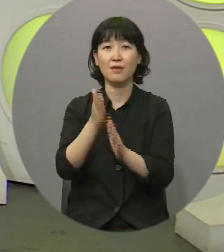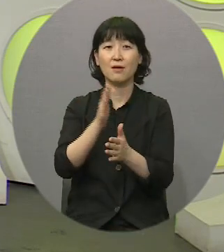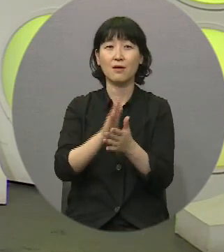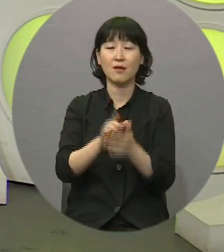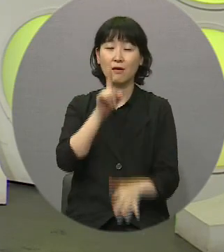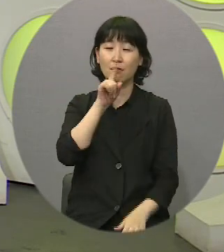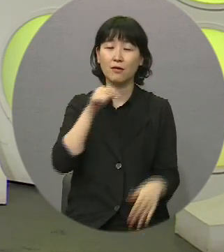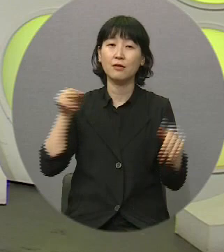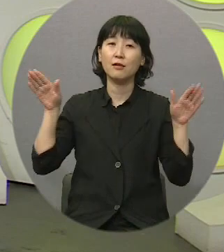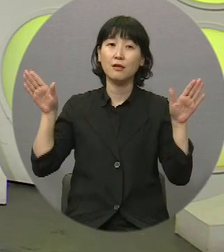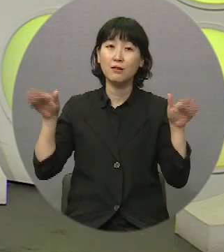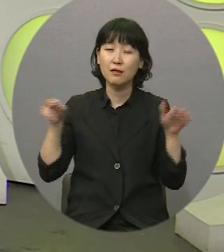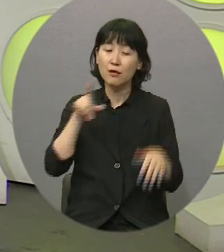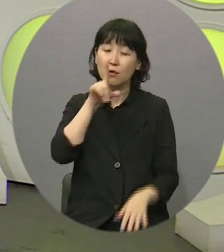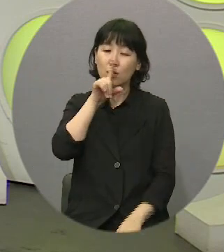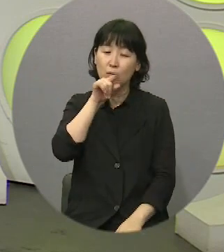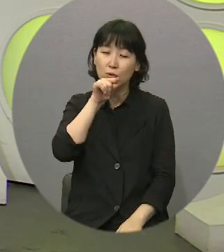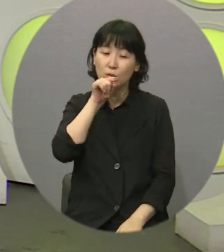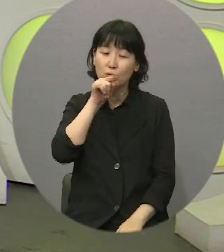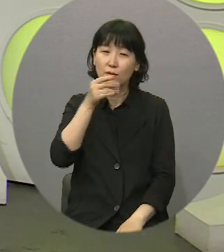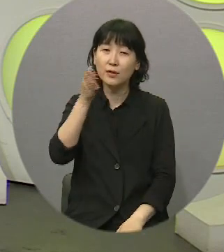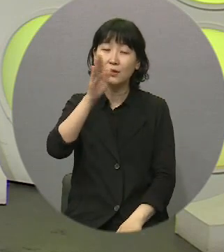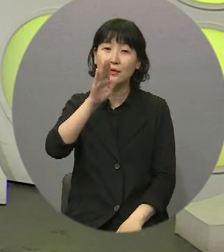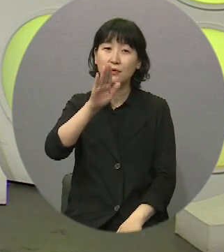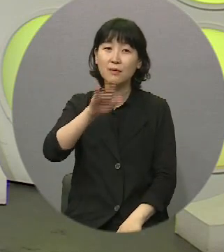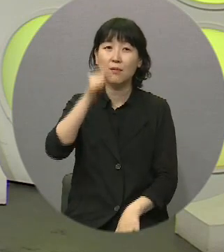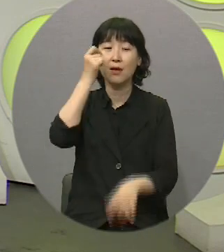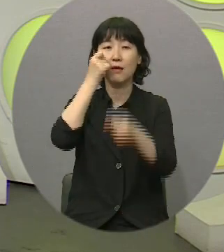새는 울어도 눈물이 없어